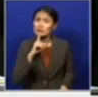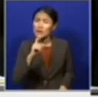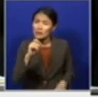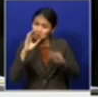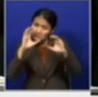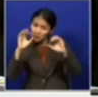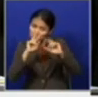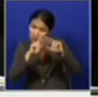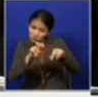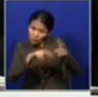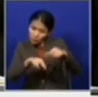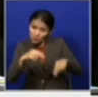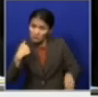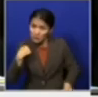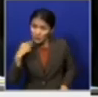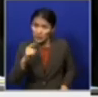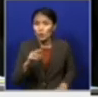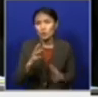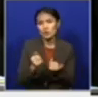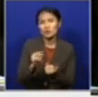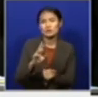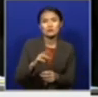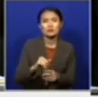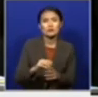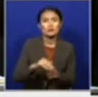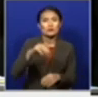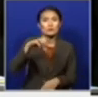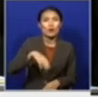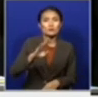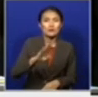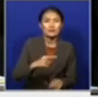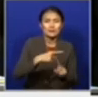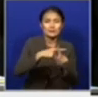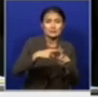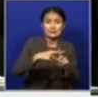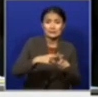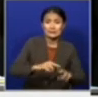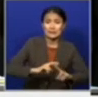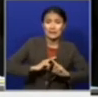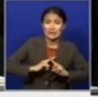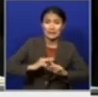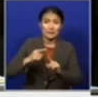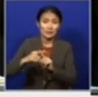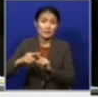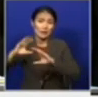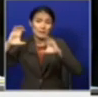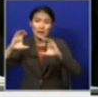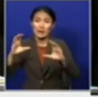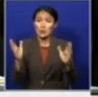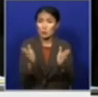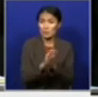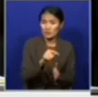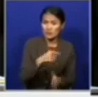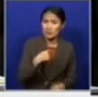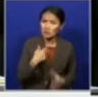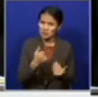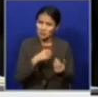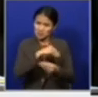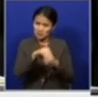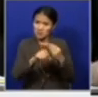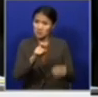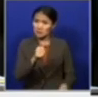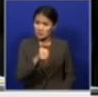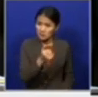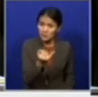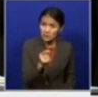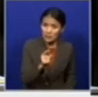กับรัฐวิสาหกิจไทยหรือที่เรียกว่า State Owned Enterprise สั้นๆว่า SOE นะคะรัฐบาลได้เคยวิ